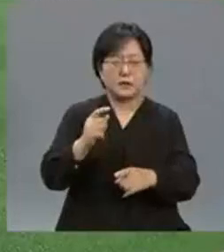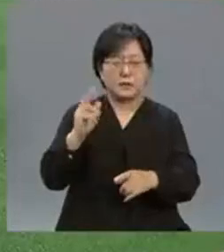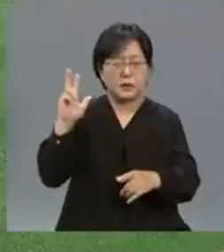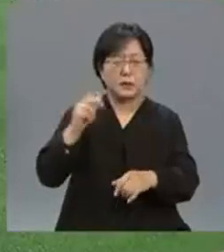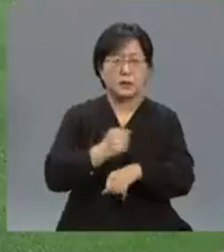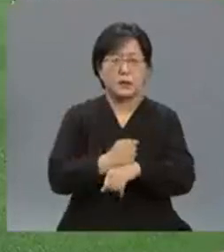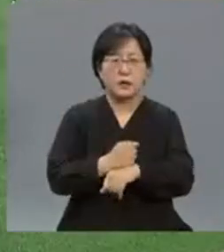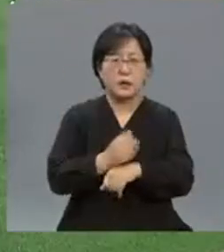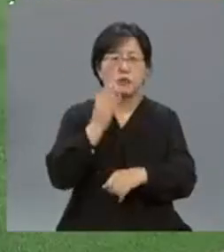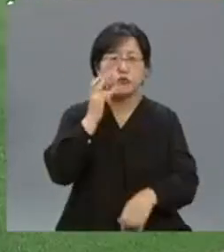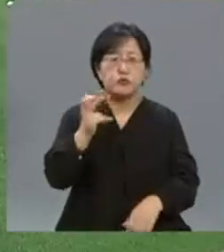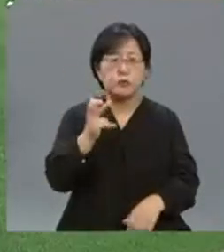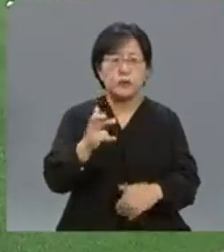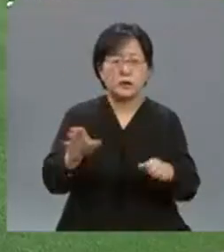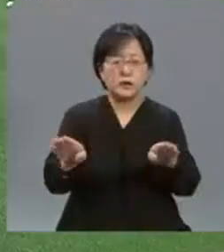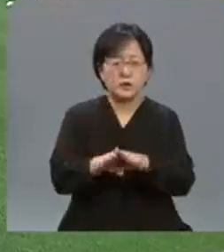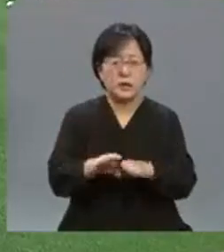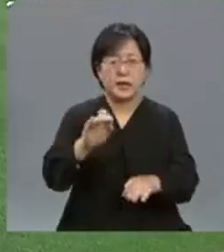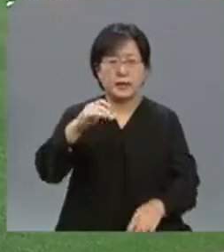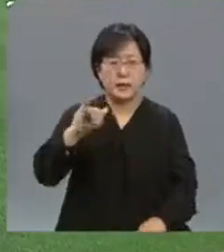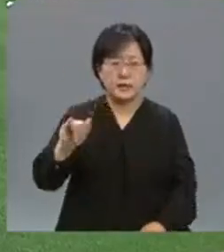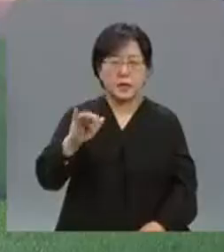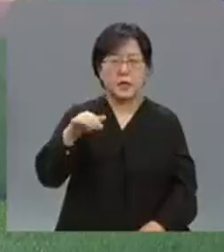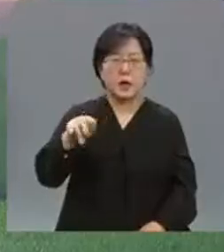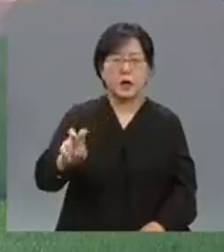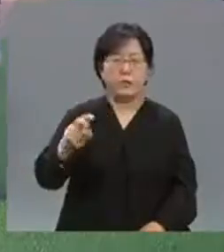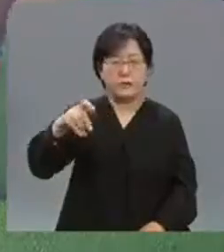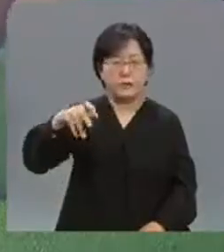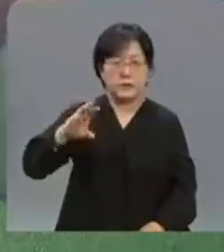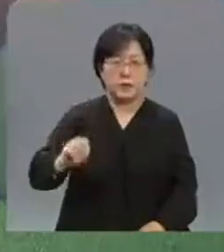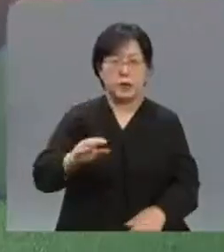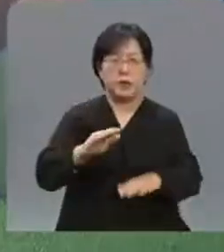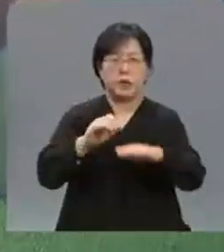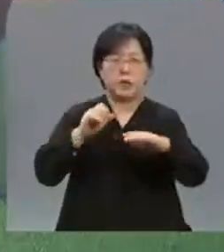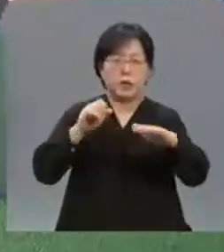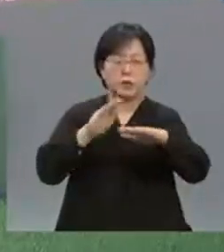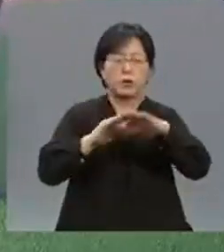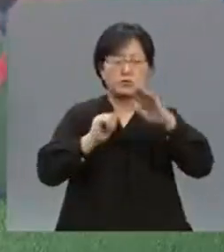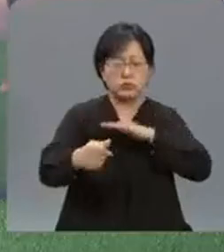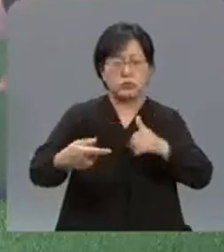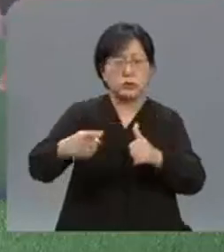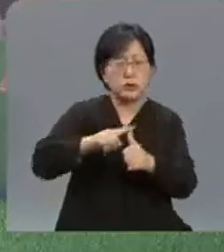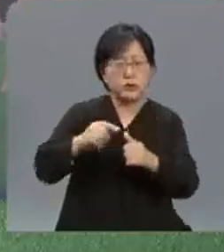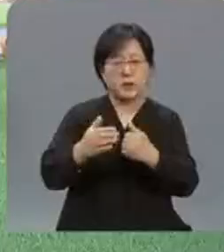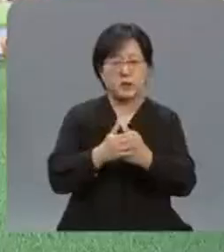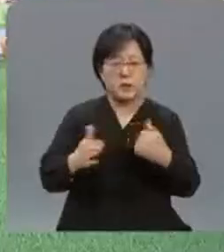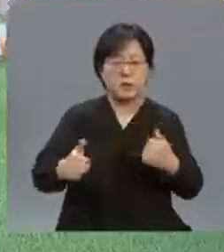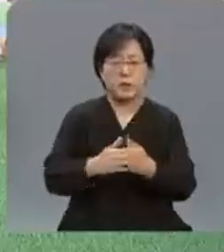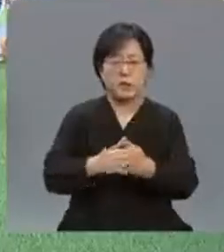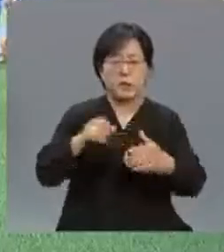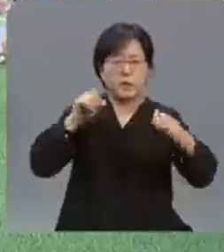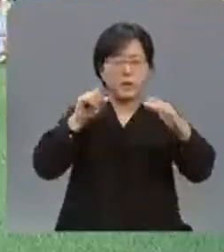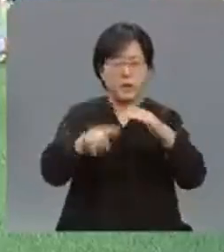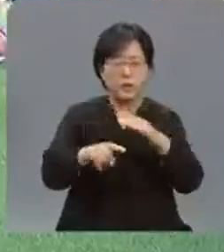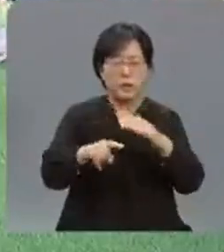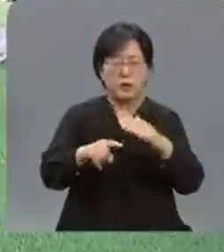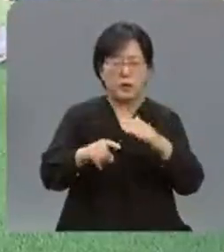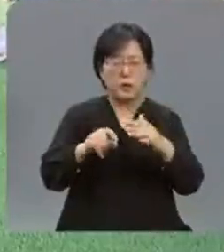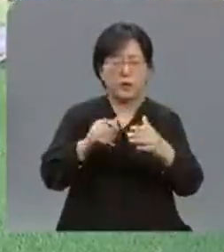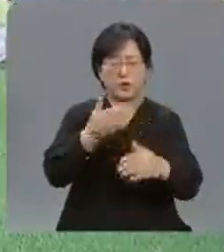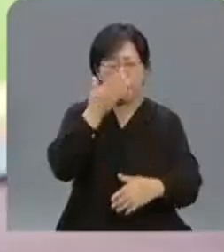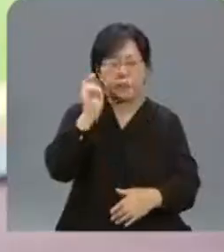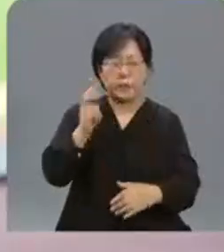특히 지난 울산전에 결장한 아산이와 엄지성 등 핵심 공격수들도 합류한 만큼 화끈한 공격 축구를 선보일